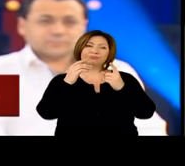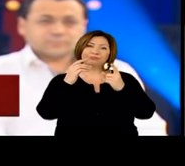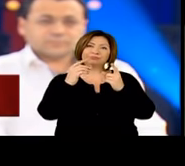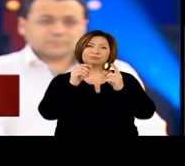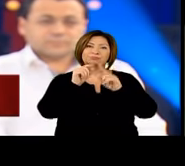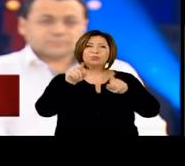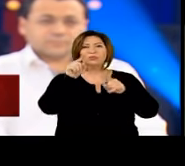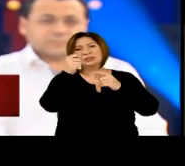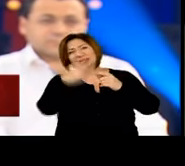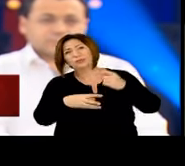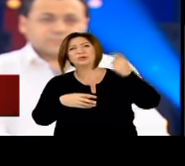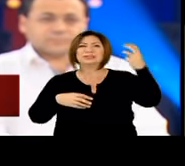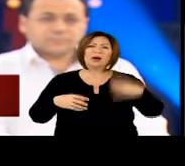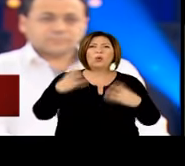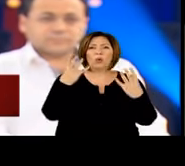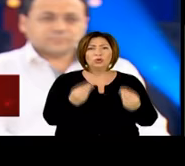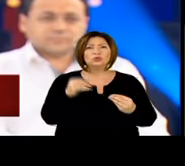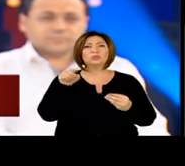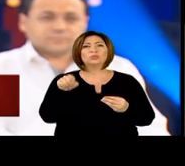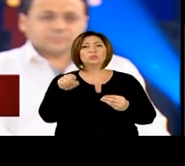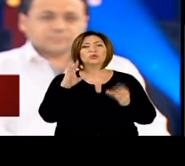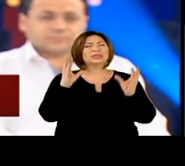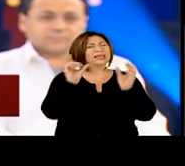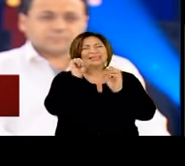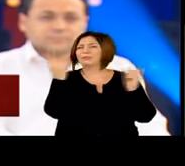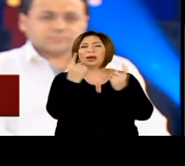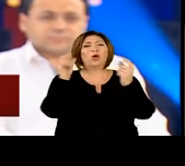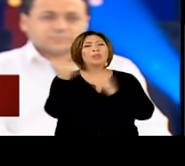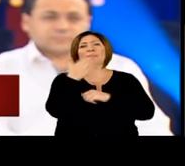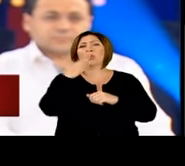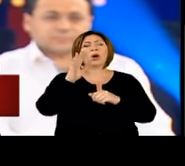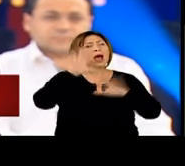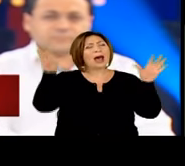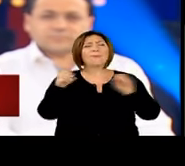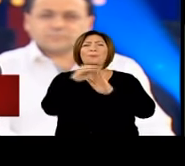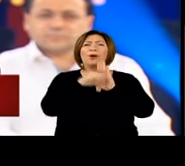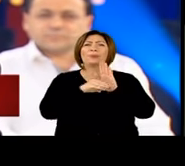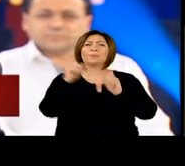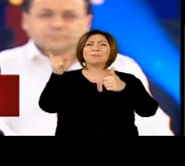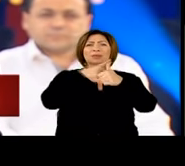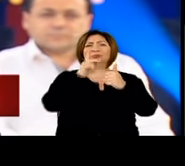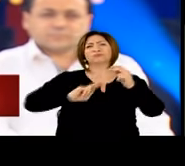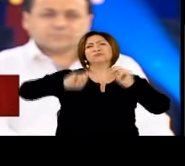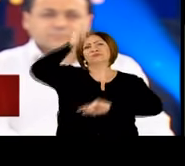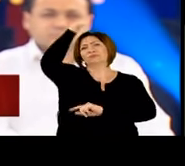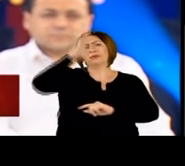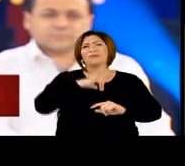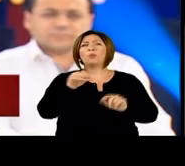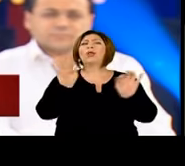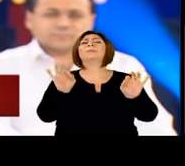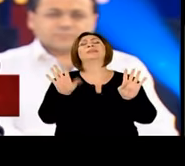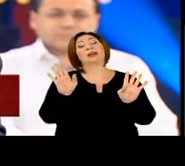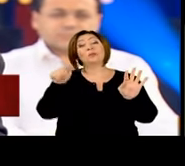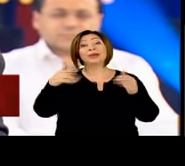efendim şu sırada bu sırada oluruz. Bunun hiçbir önemi yok. Her programda zaten bir numaraya yükseliyoruz. Bunun bir önemi yok. Bu